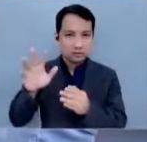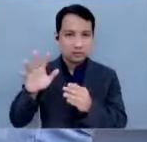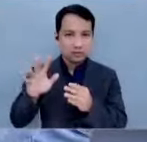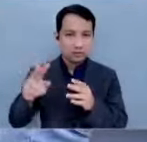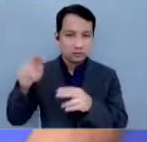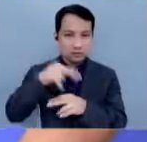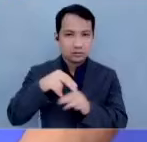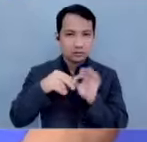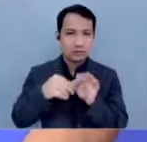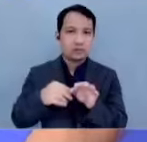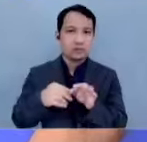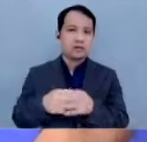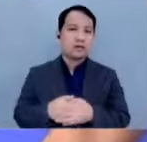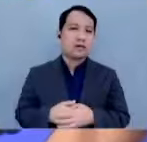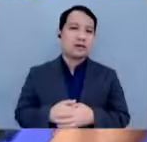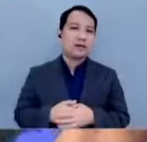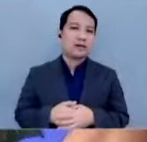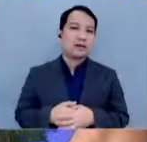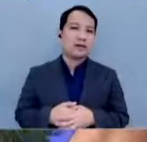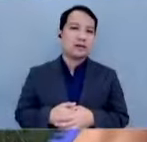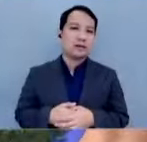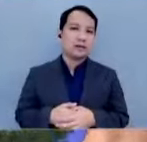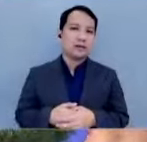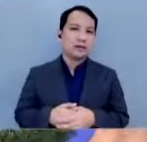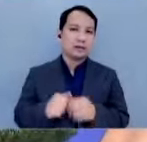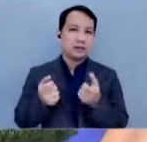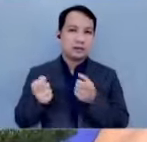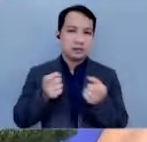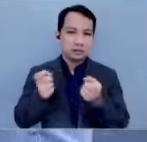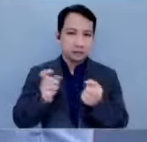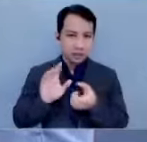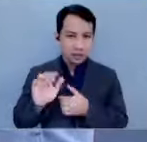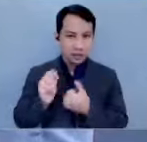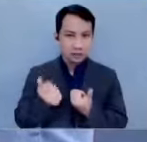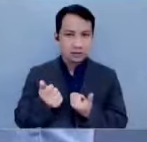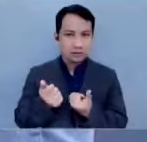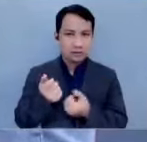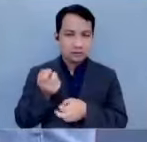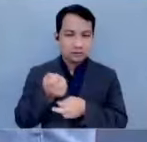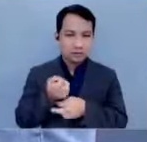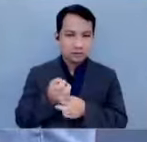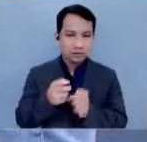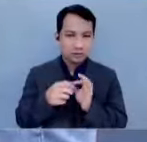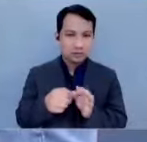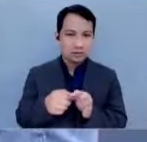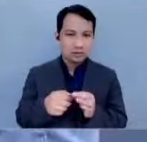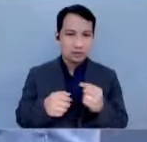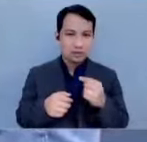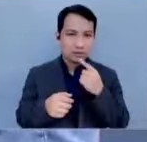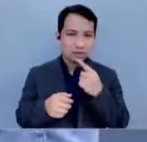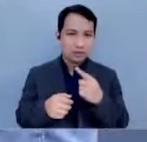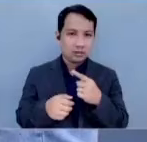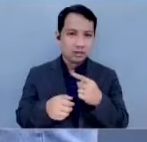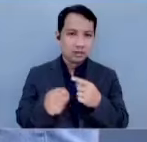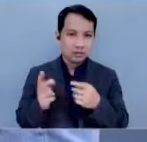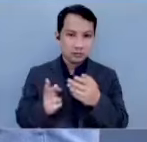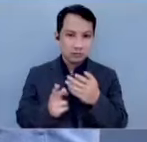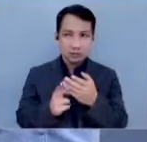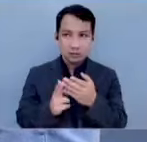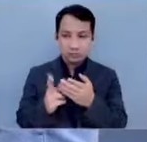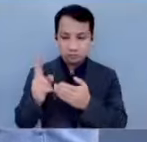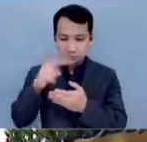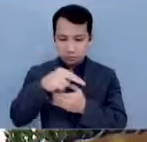pots. Yes. Oh. Yeah. So paano yung kinokontrol yung mapigilan yung paglaki nila? Well, you have to trim the roots regularly.